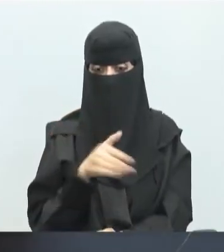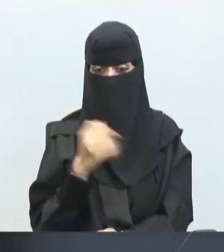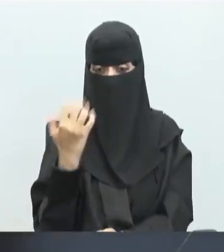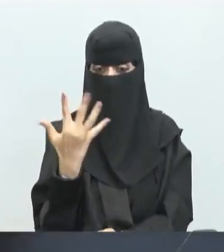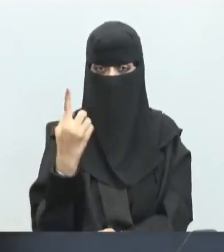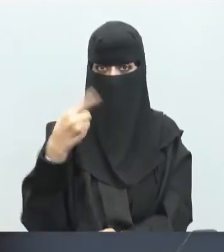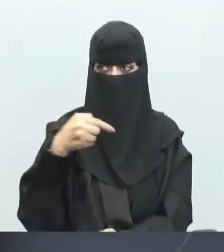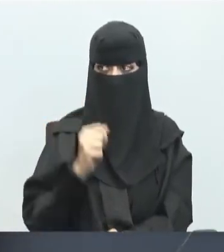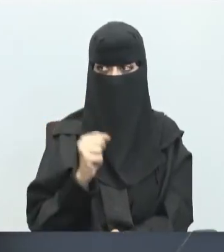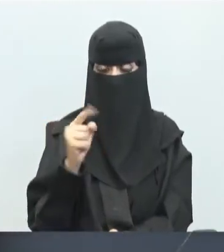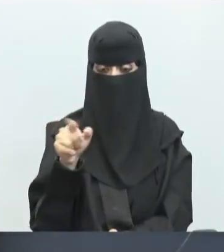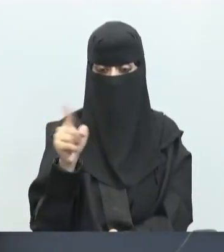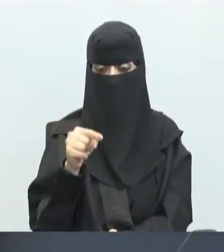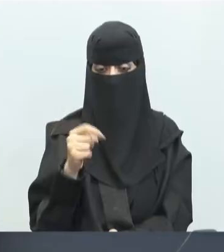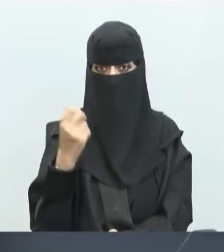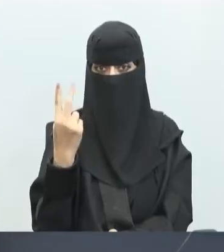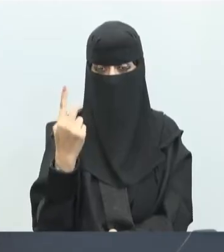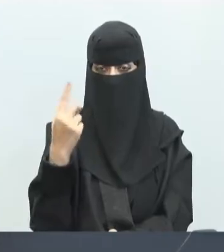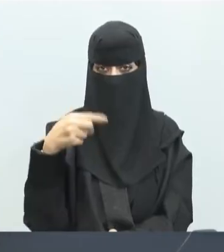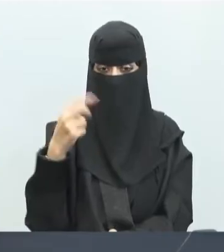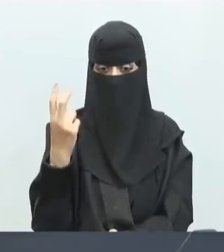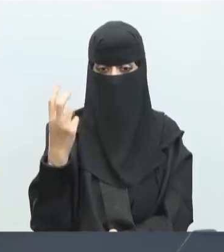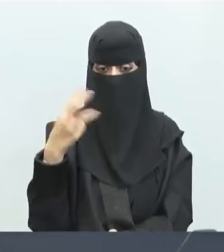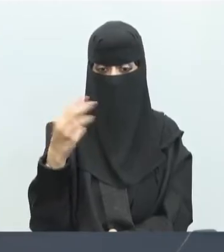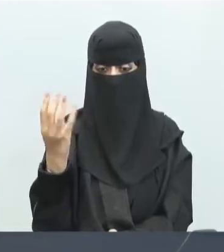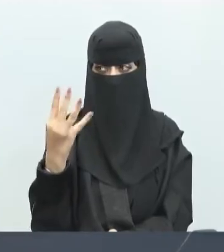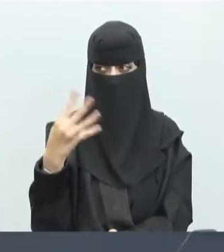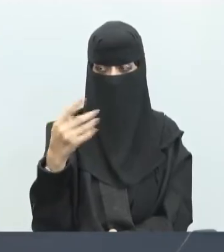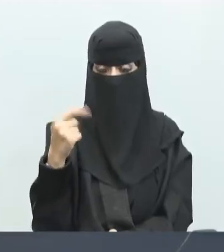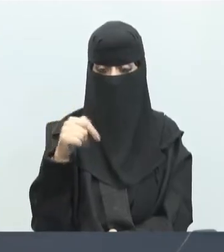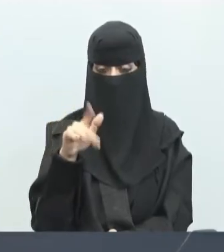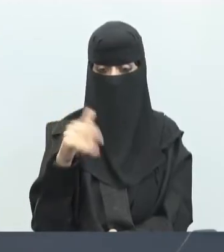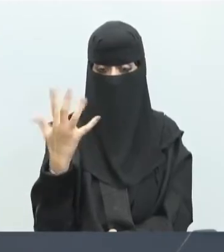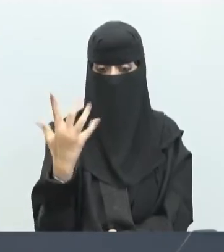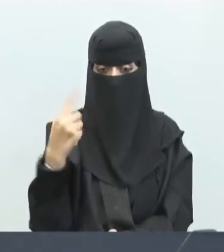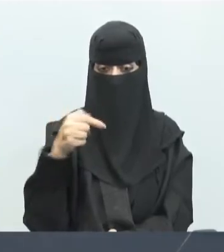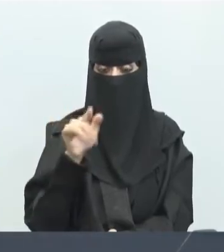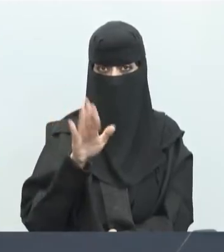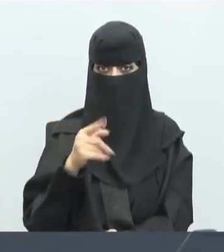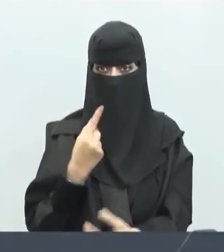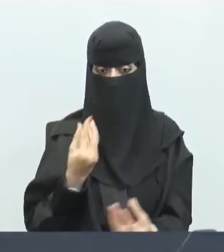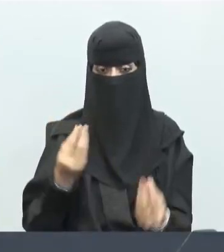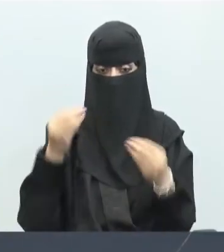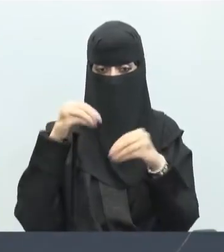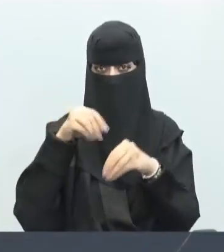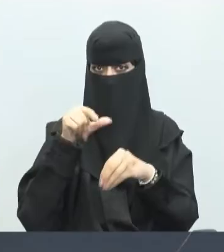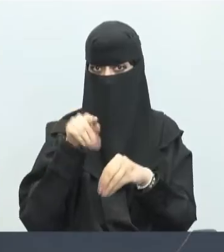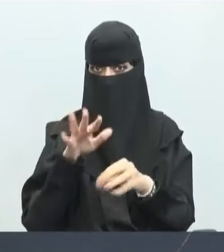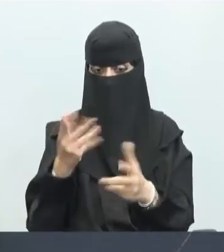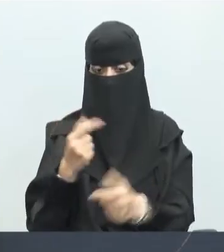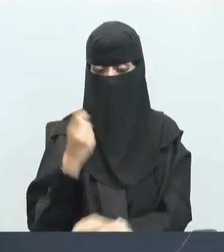10 11 12 13 14 15 نظيف احسنتم